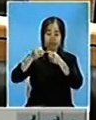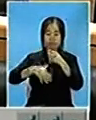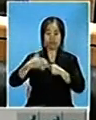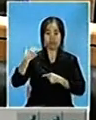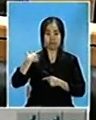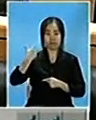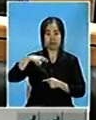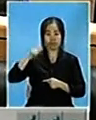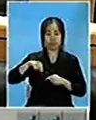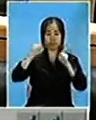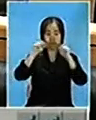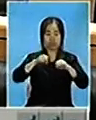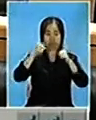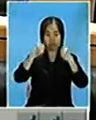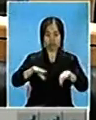ม่เห็นด้วย